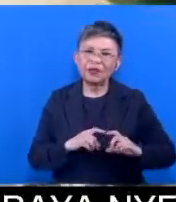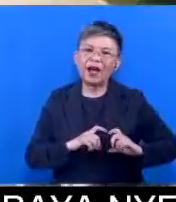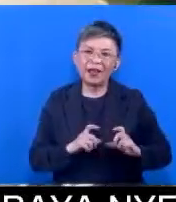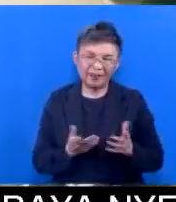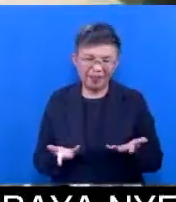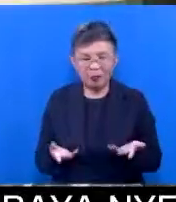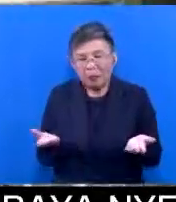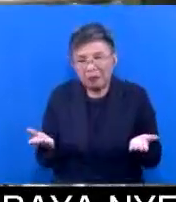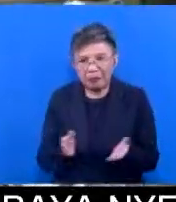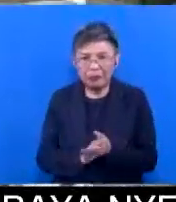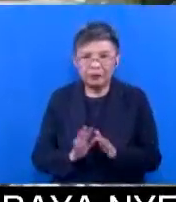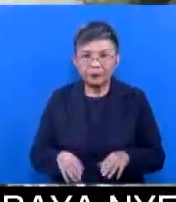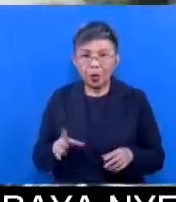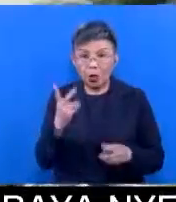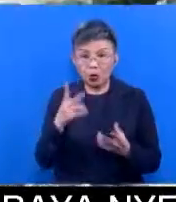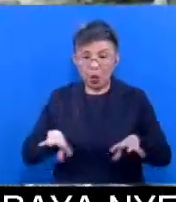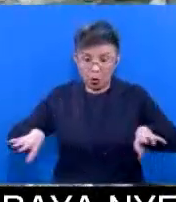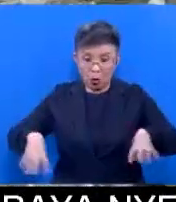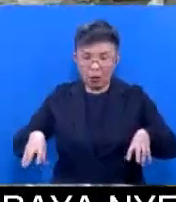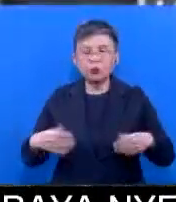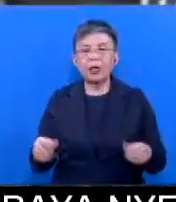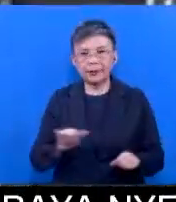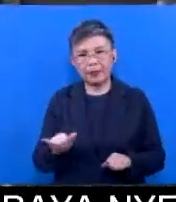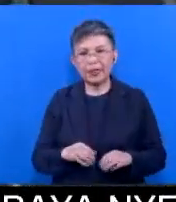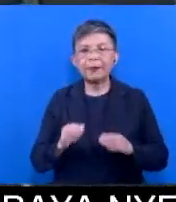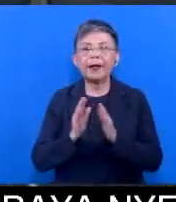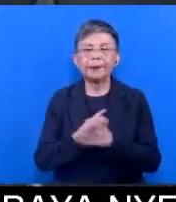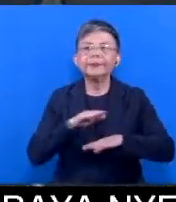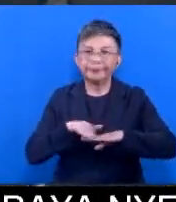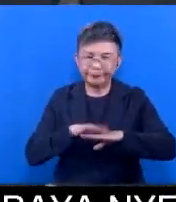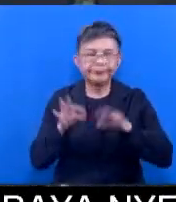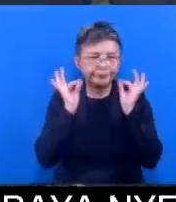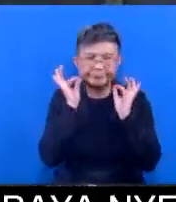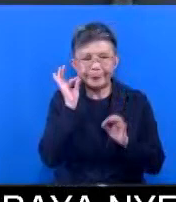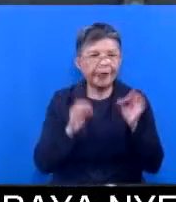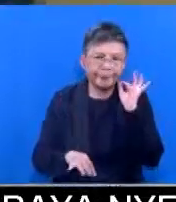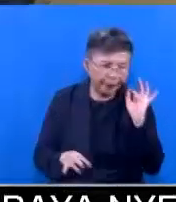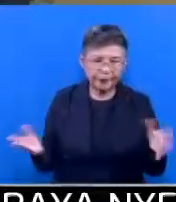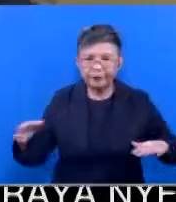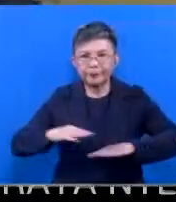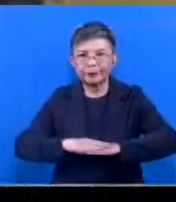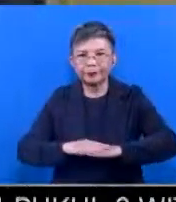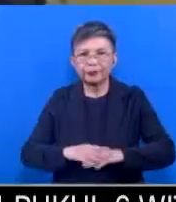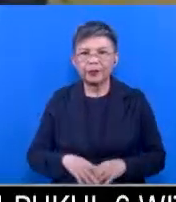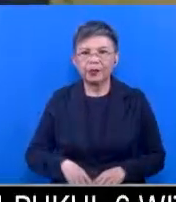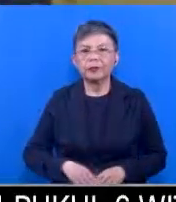keliruan. Kedua keluarga kini sudah saling memaafkan dan persoalan telah diselesaikan secara kekeluargaan yang dimediasi oleh